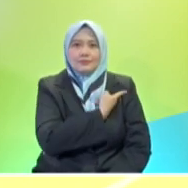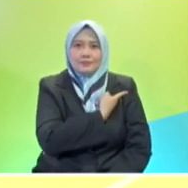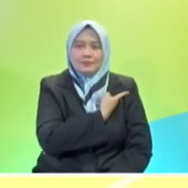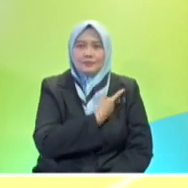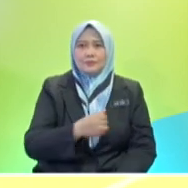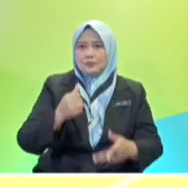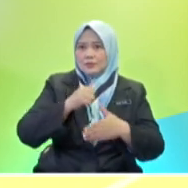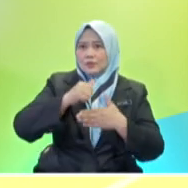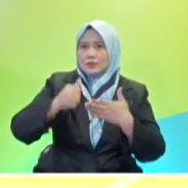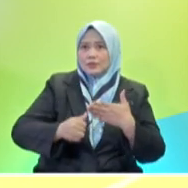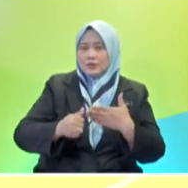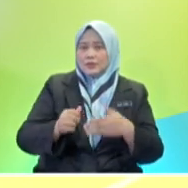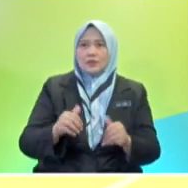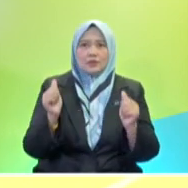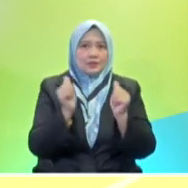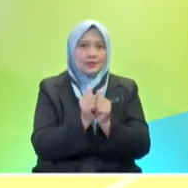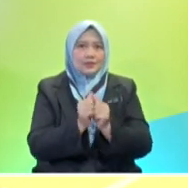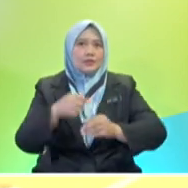ataupun deklamasikan saja ya cikgu.